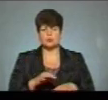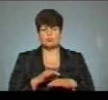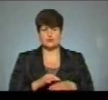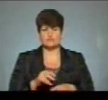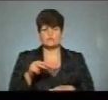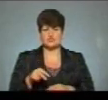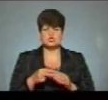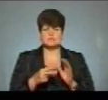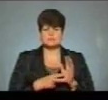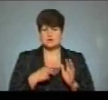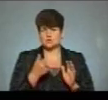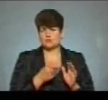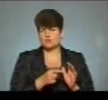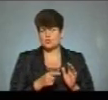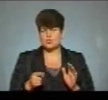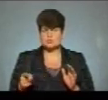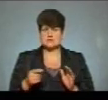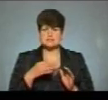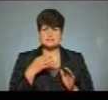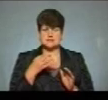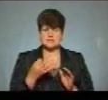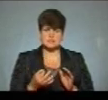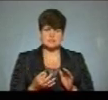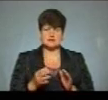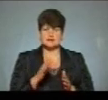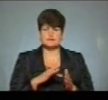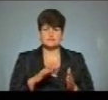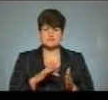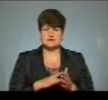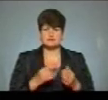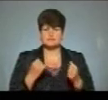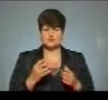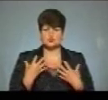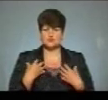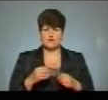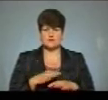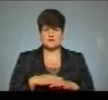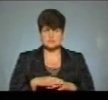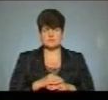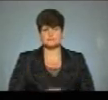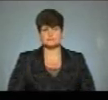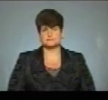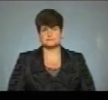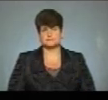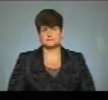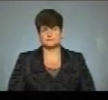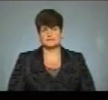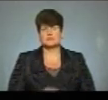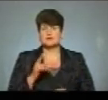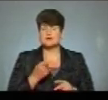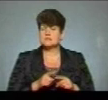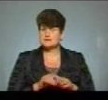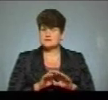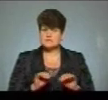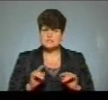у 2017 році, повідомила речниця Тернопільського центру фізичного здоров'я населення Вілора Невінська. І на цьому у